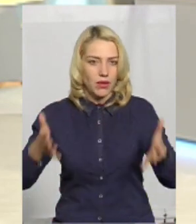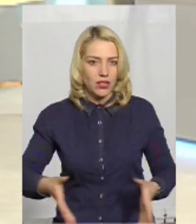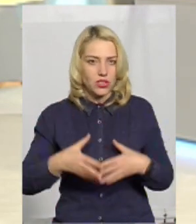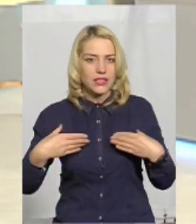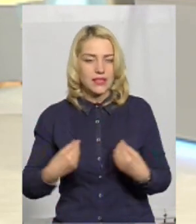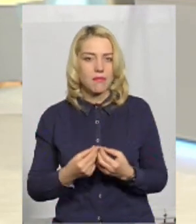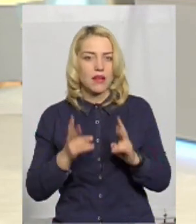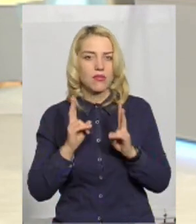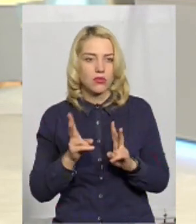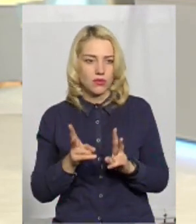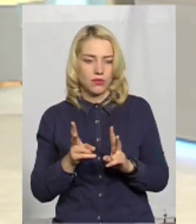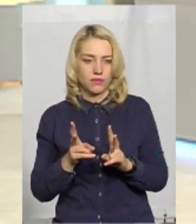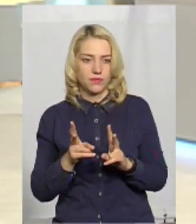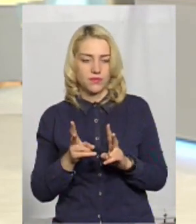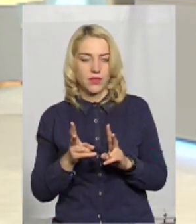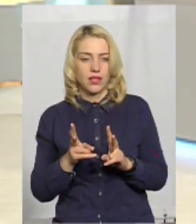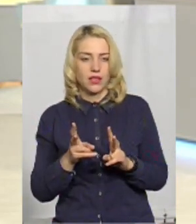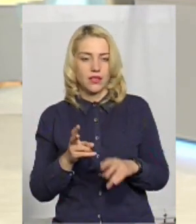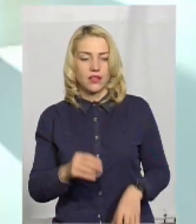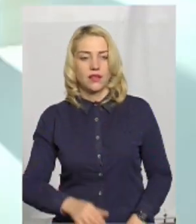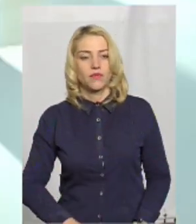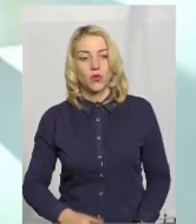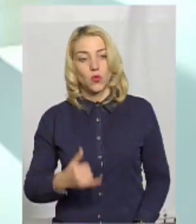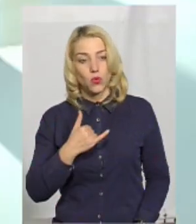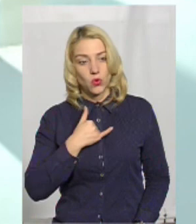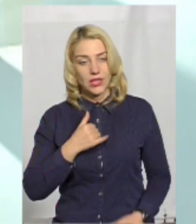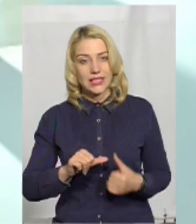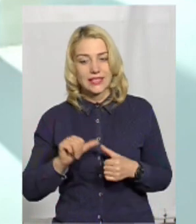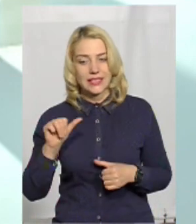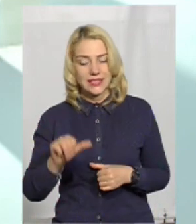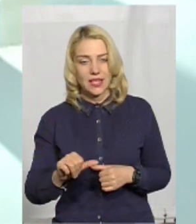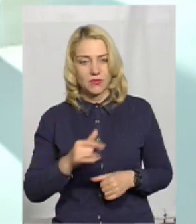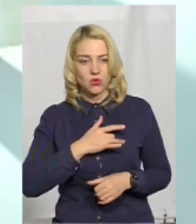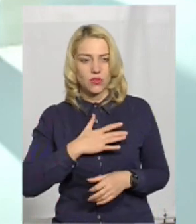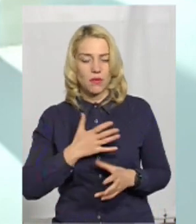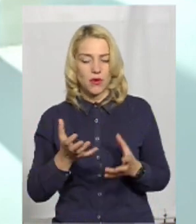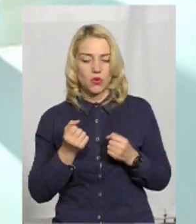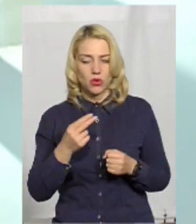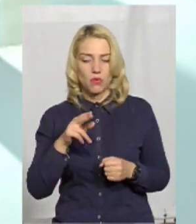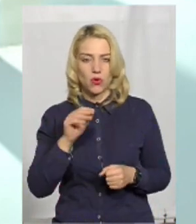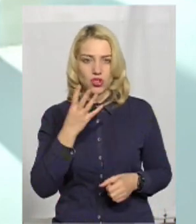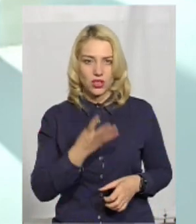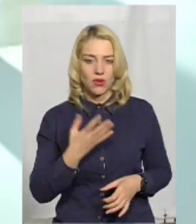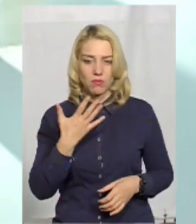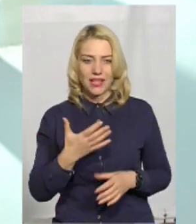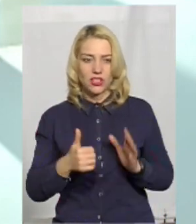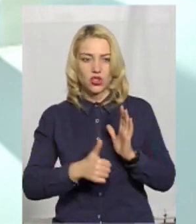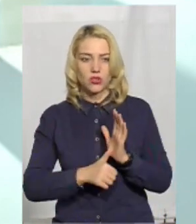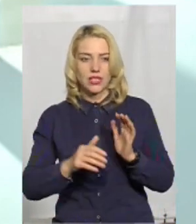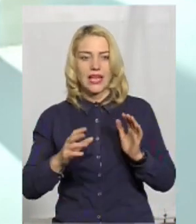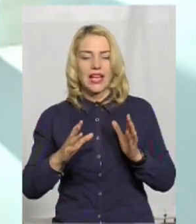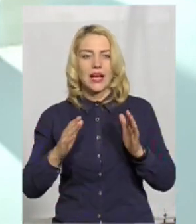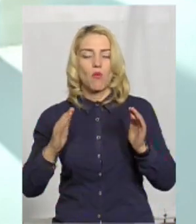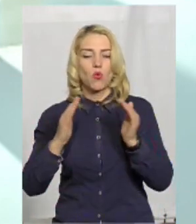сімей, які... Ну, у нас замість усиновителів нас беруть по четверо, п'ятеро, шестеро